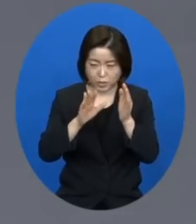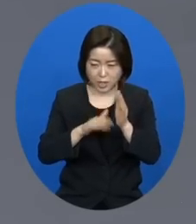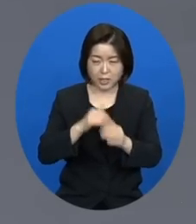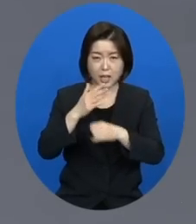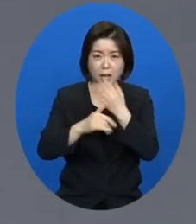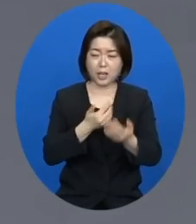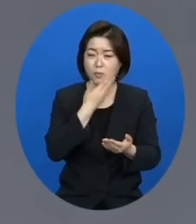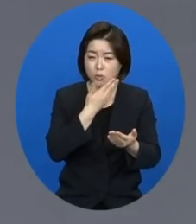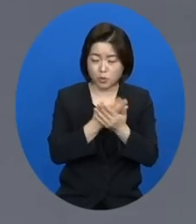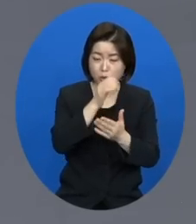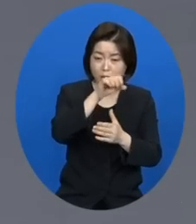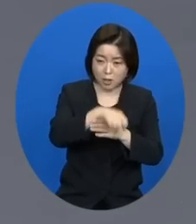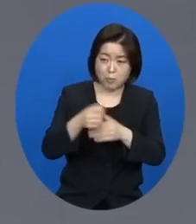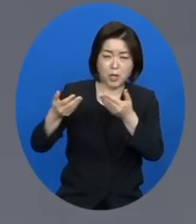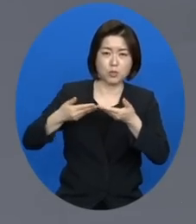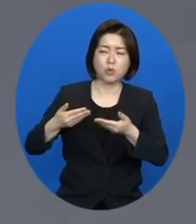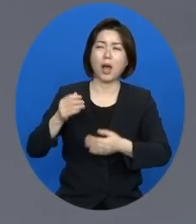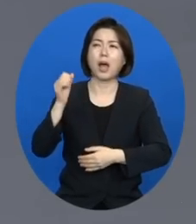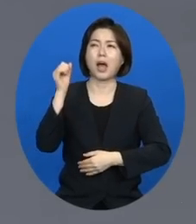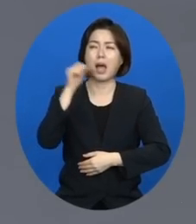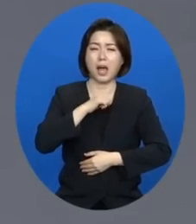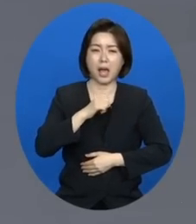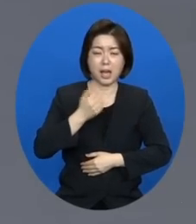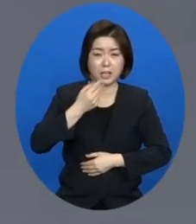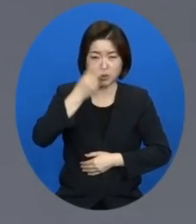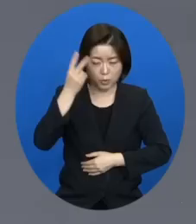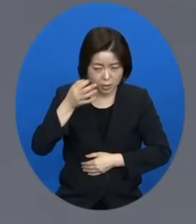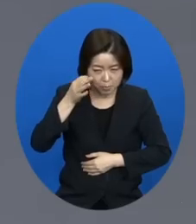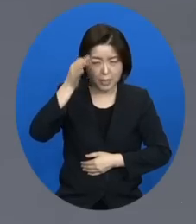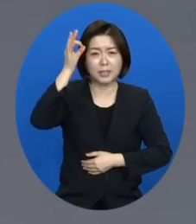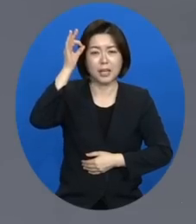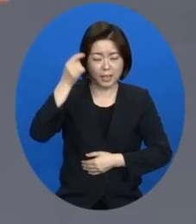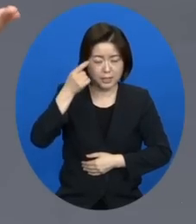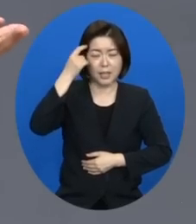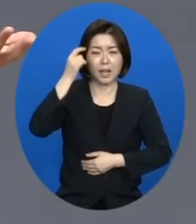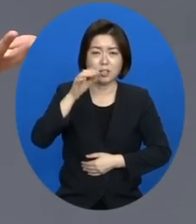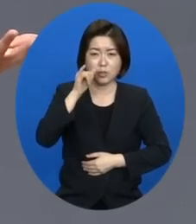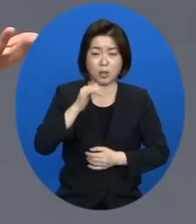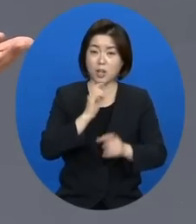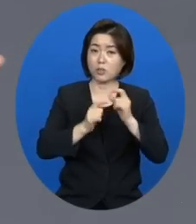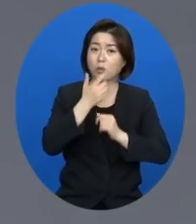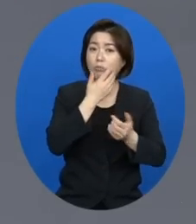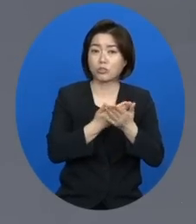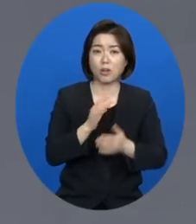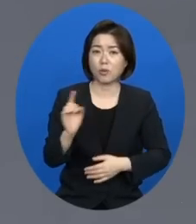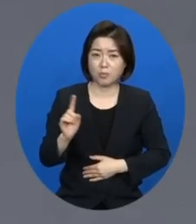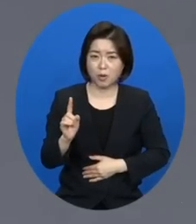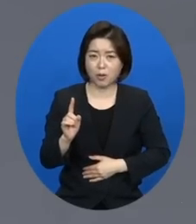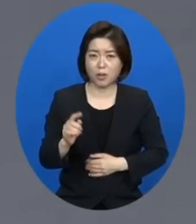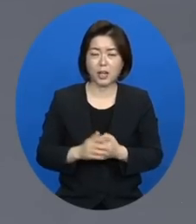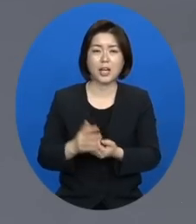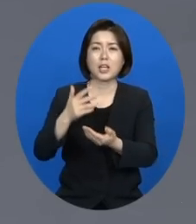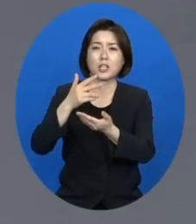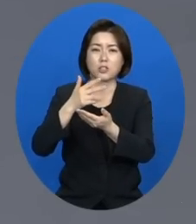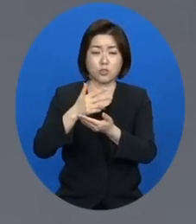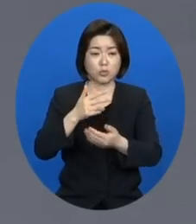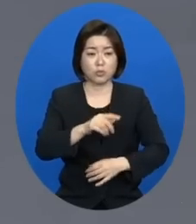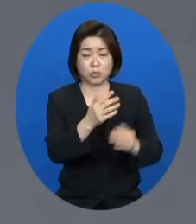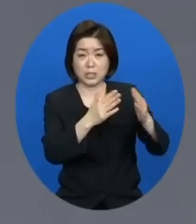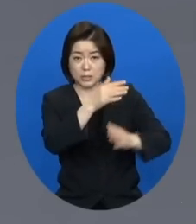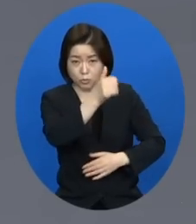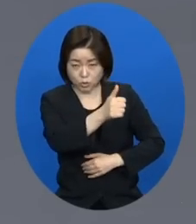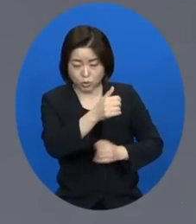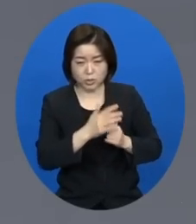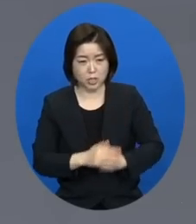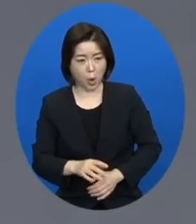열매를 맺게 하시는구나. 그것을 요셉이 깨닫게 된 것이죠. 더 중요한 것은 뭐냐면 주인이 그것을 알아차렸다는 거예요.